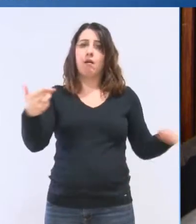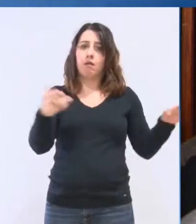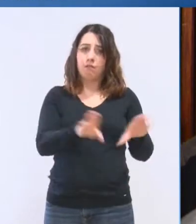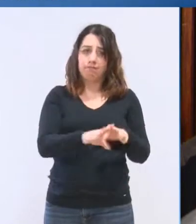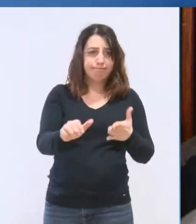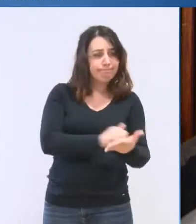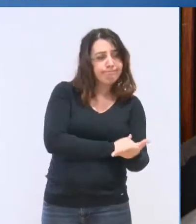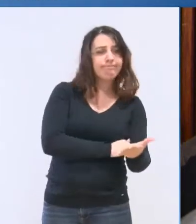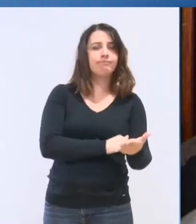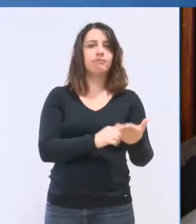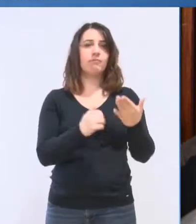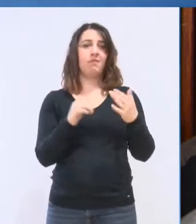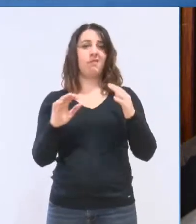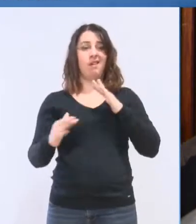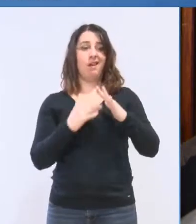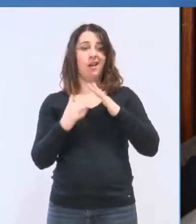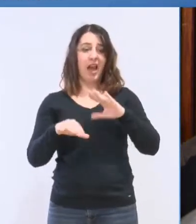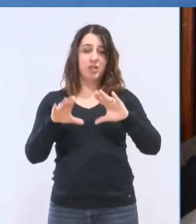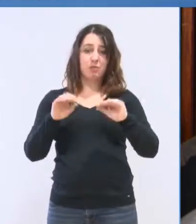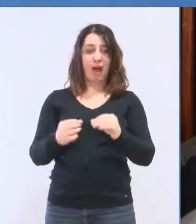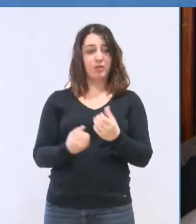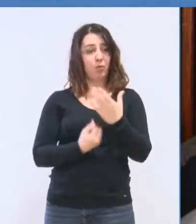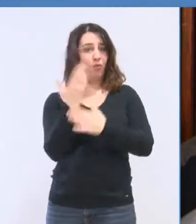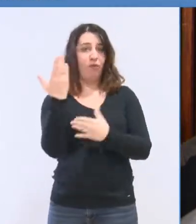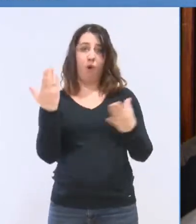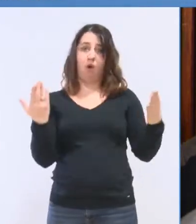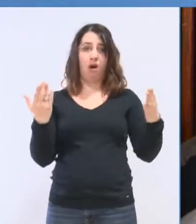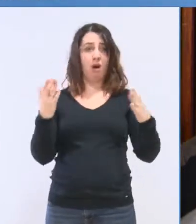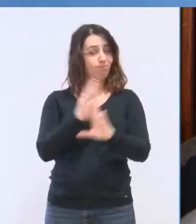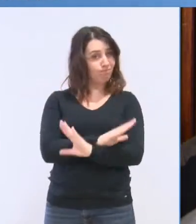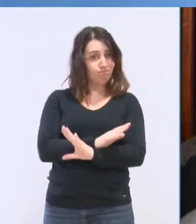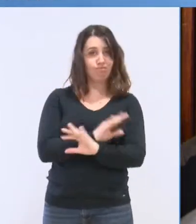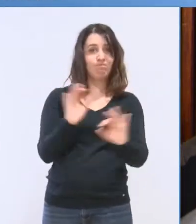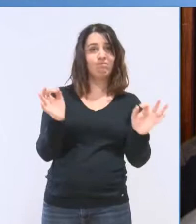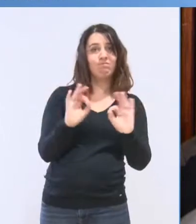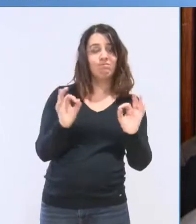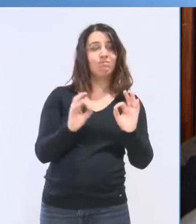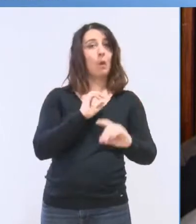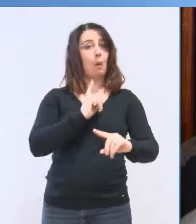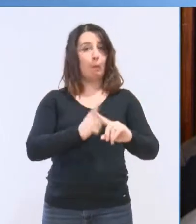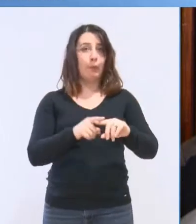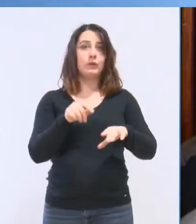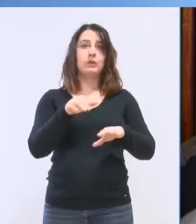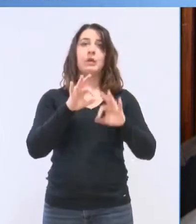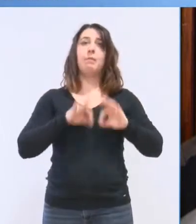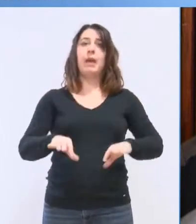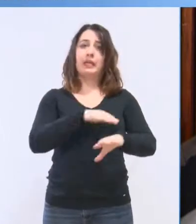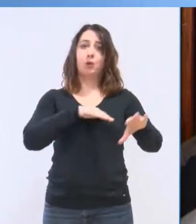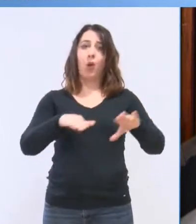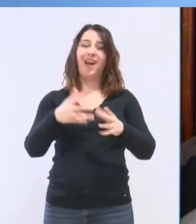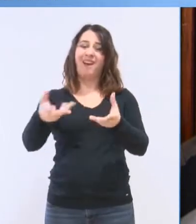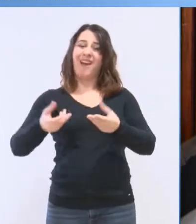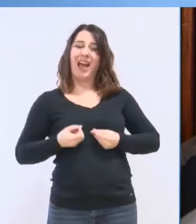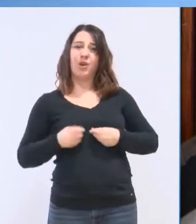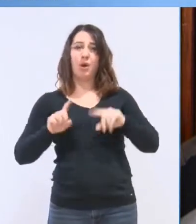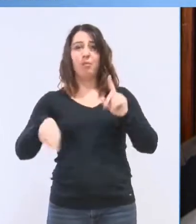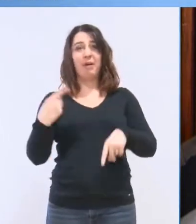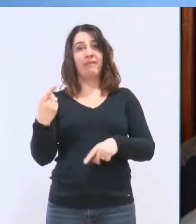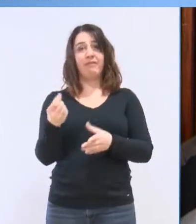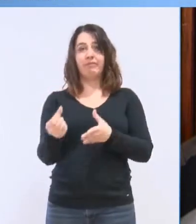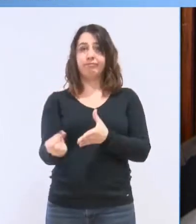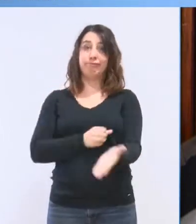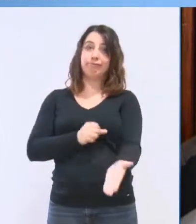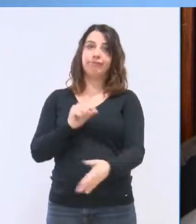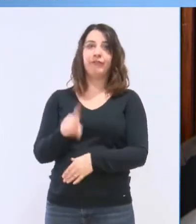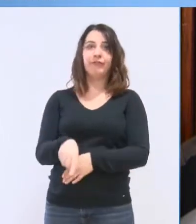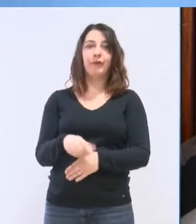plus d'ouverture de places de crèche. Et enfin, qu'une partie de l'accueil du périscolaire est devenue payant.